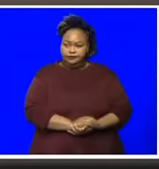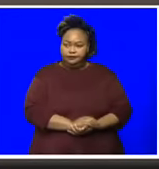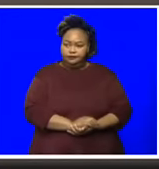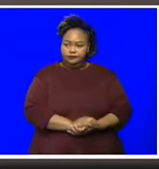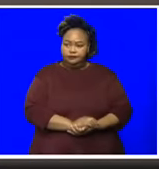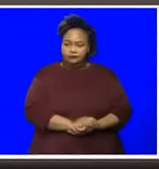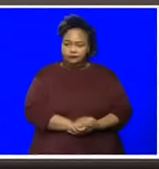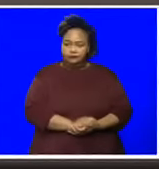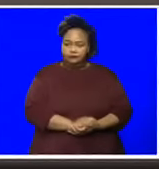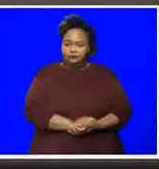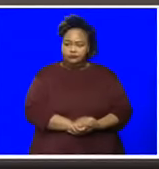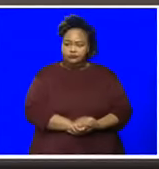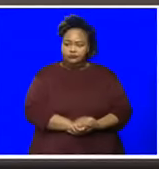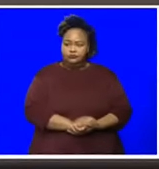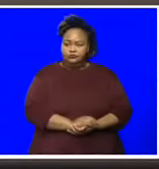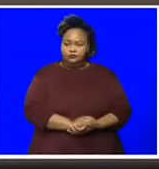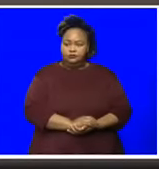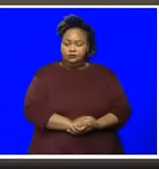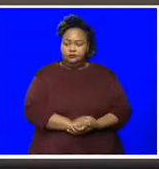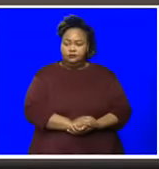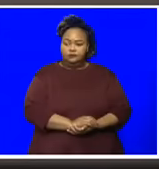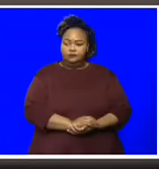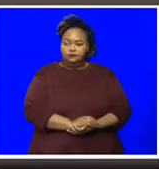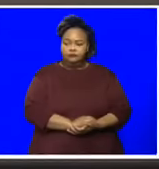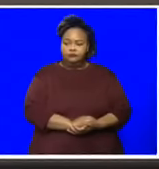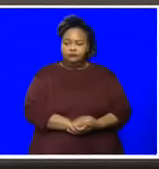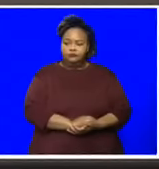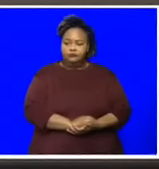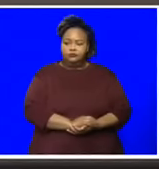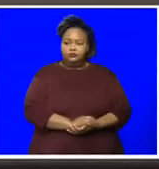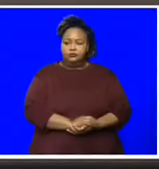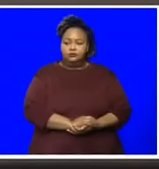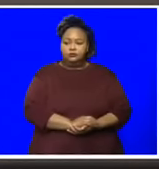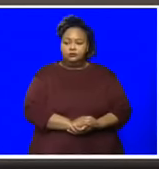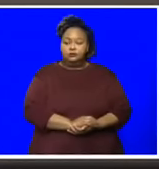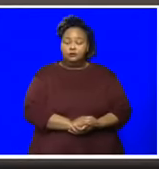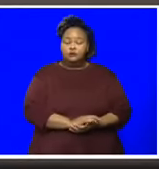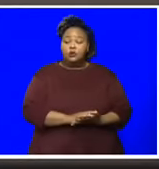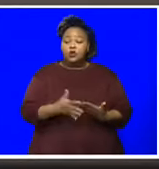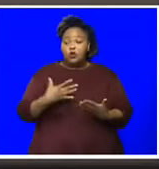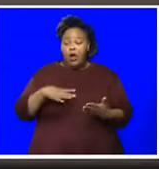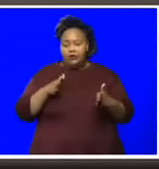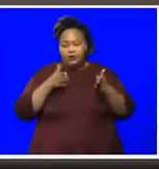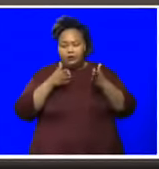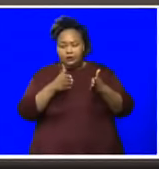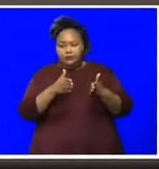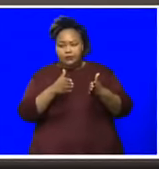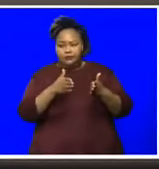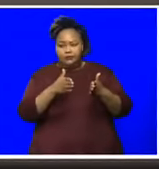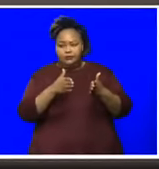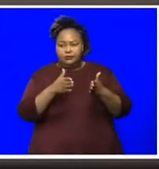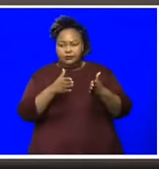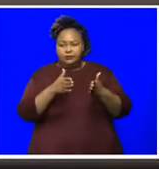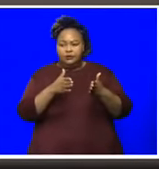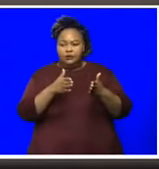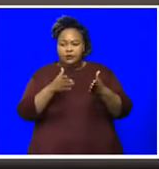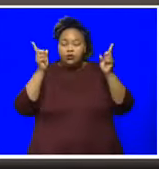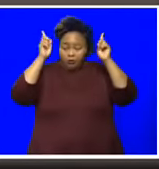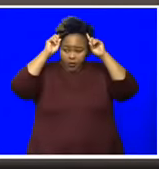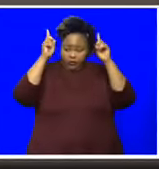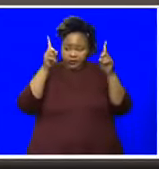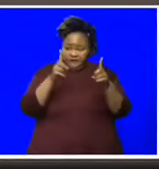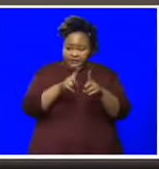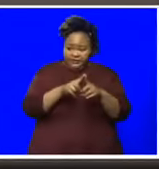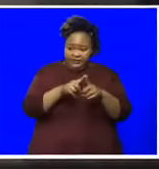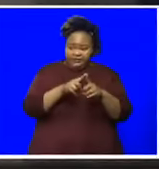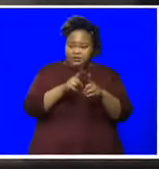iyayifaka in the culture because bekungaba kuhle lokho ukuthi nayo leyo curriculum ifake